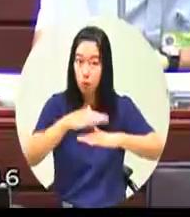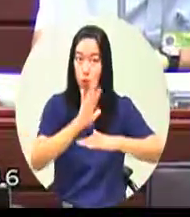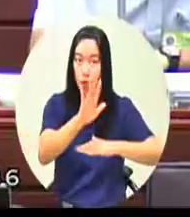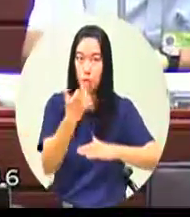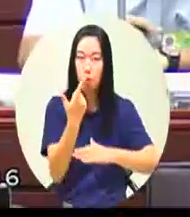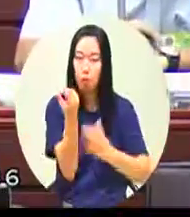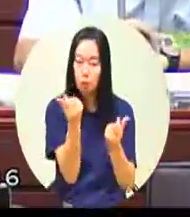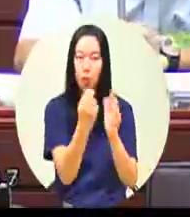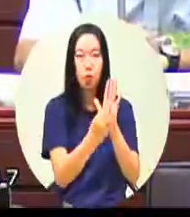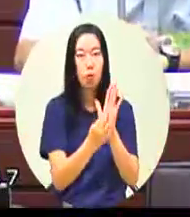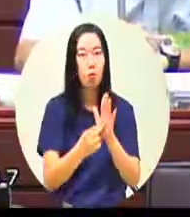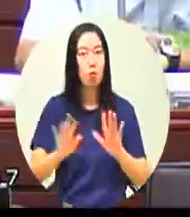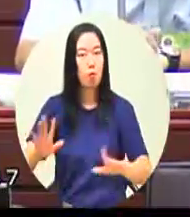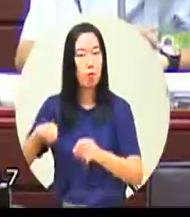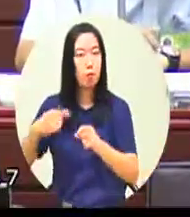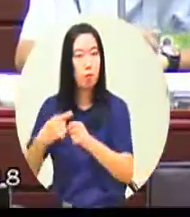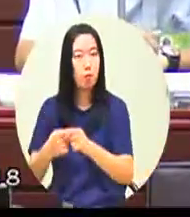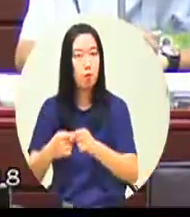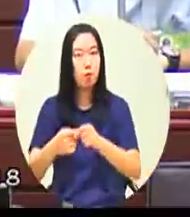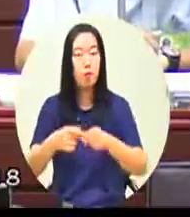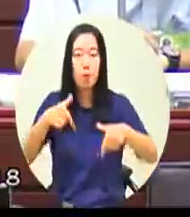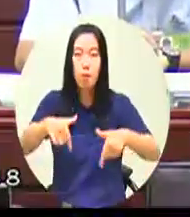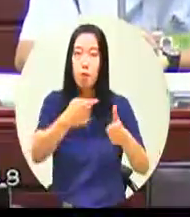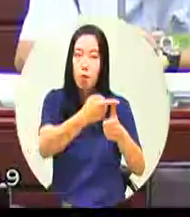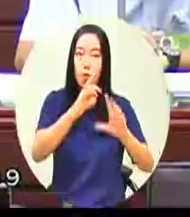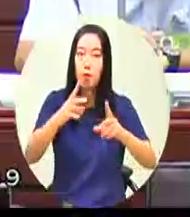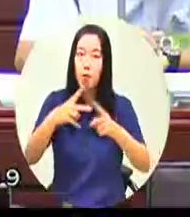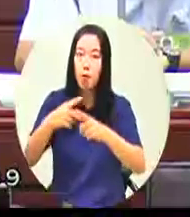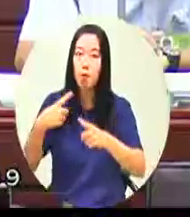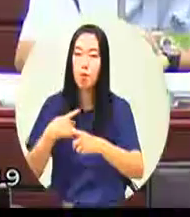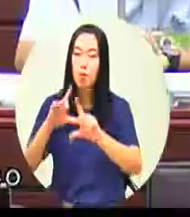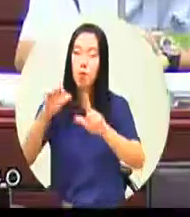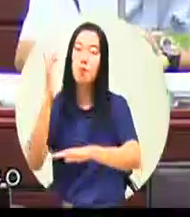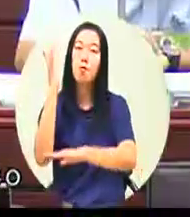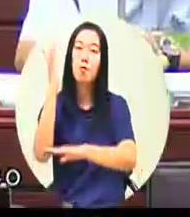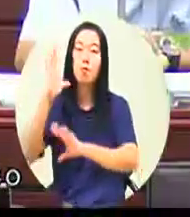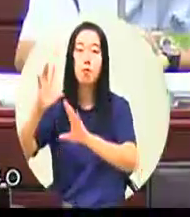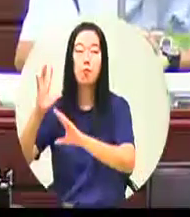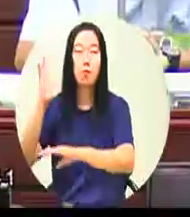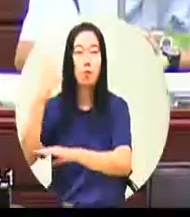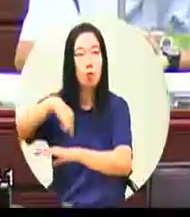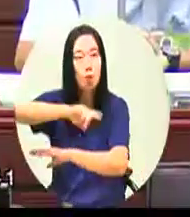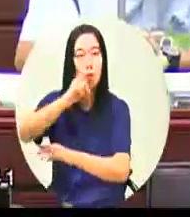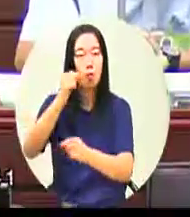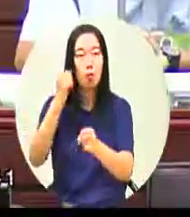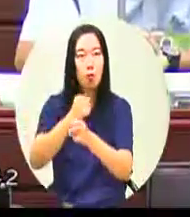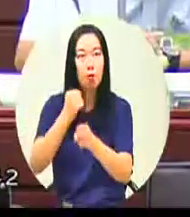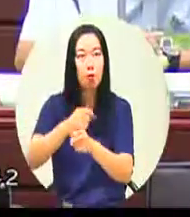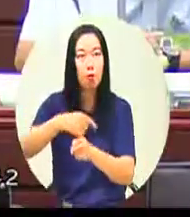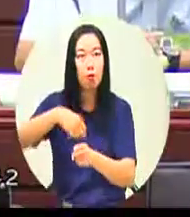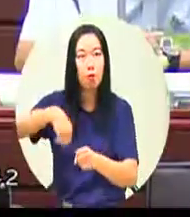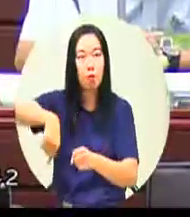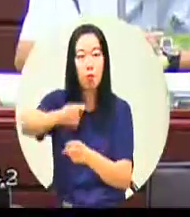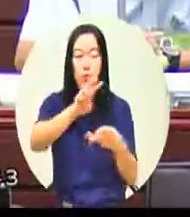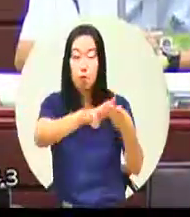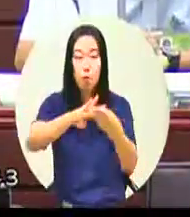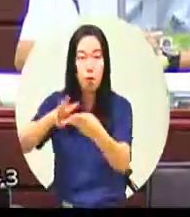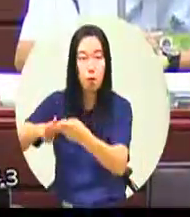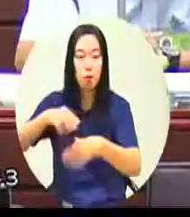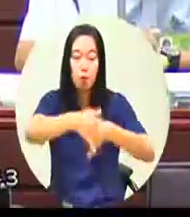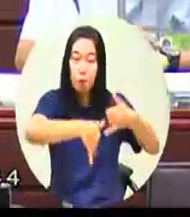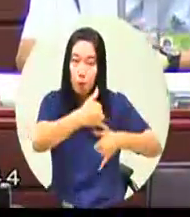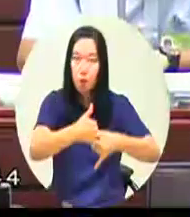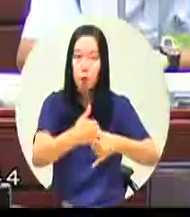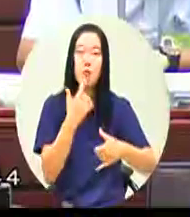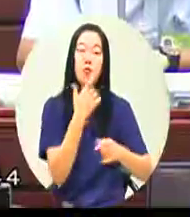好， 按今年的西甲国小啊，按在迄滴大树，按遐的，是直接上伫田间生活，啊，比拢农